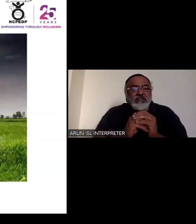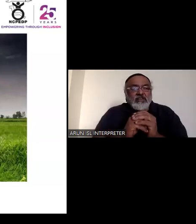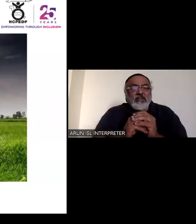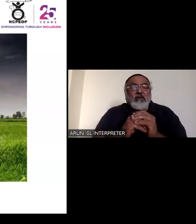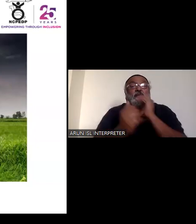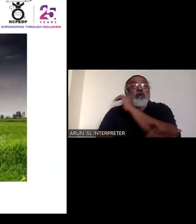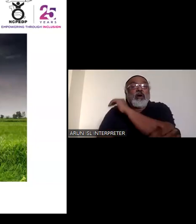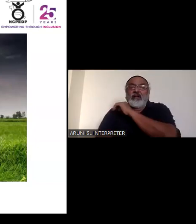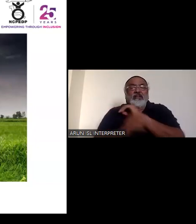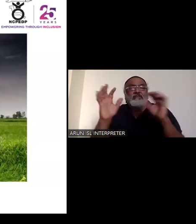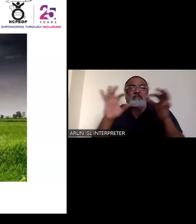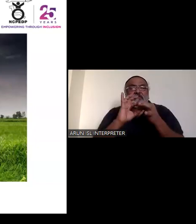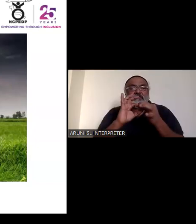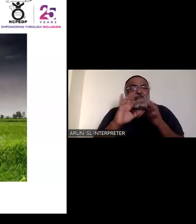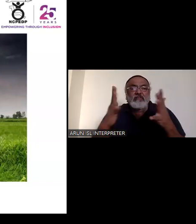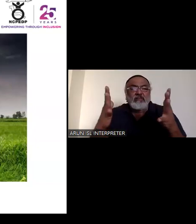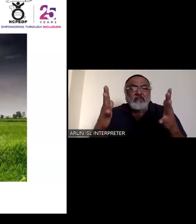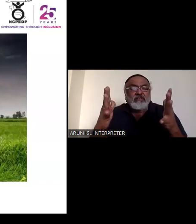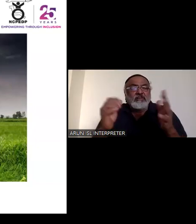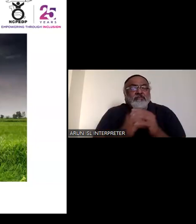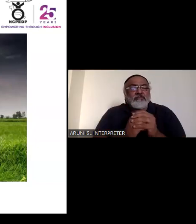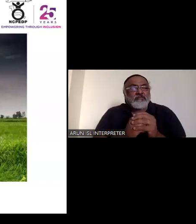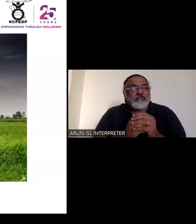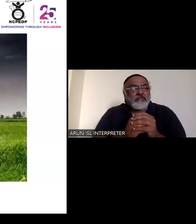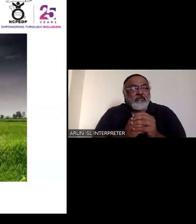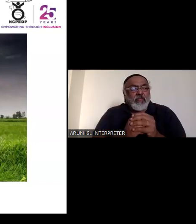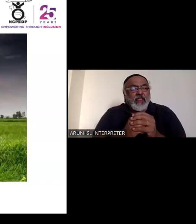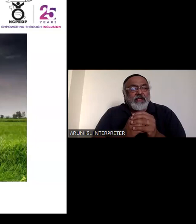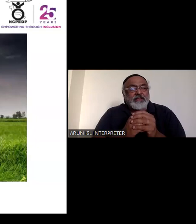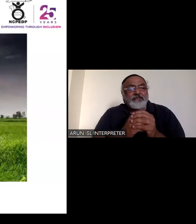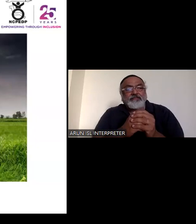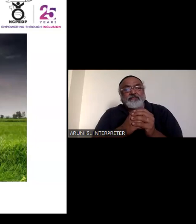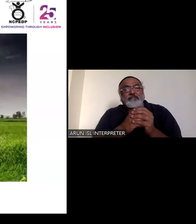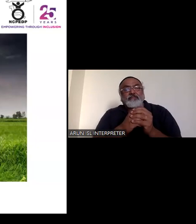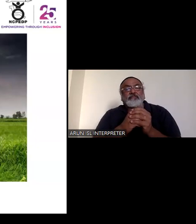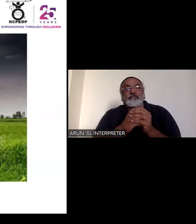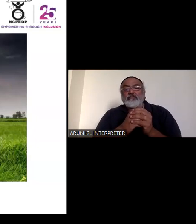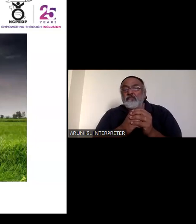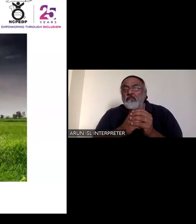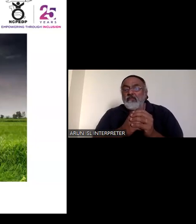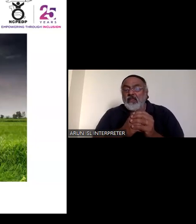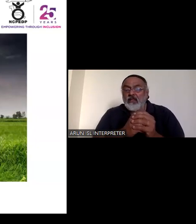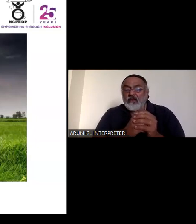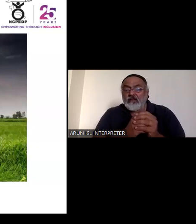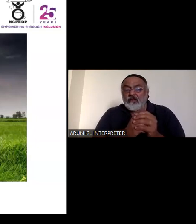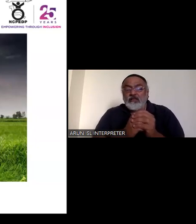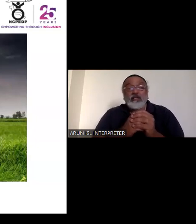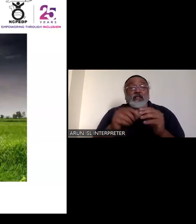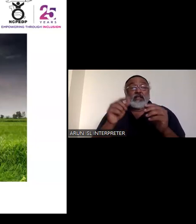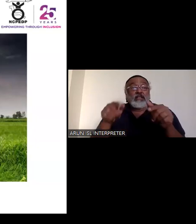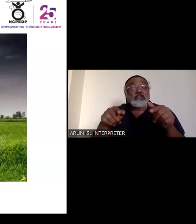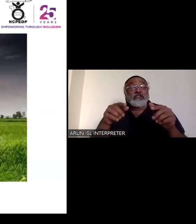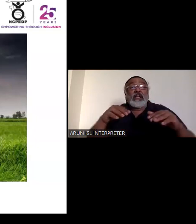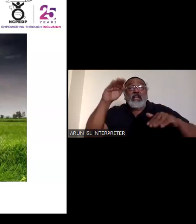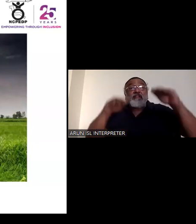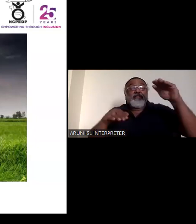poverty. ठीक है, अब poverty भी जब गरीबी की बात करते हैं, so there is absolute poverty, there is relative